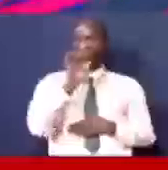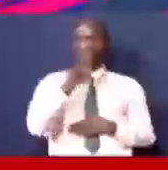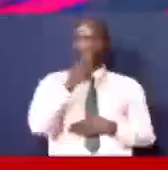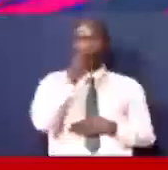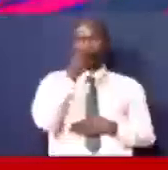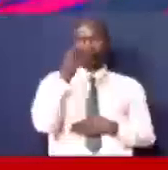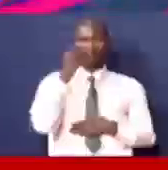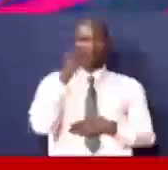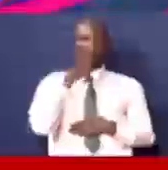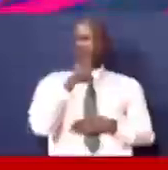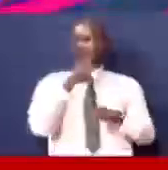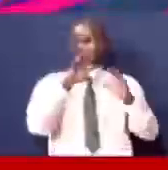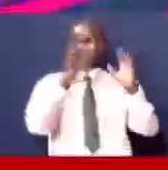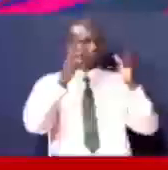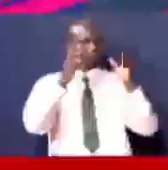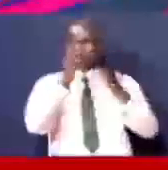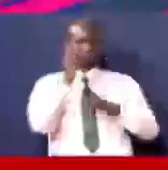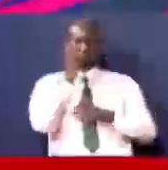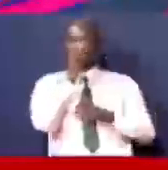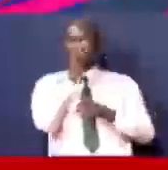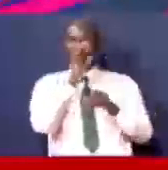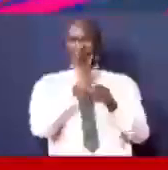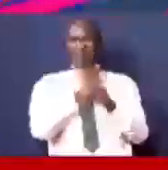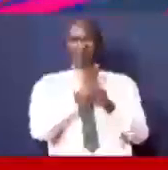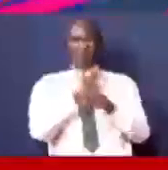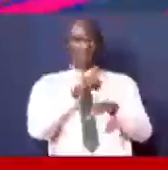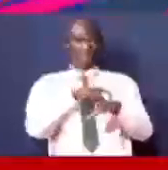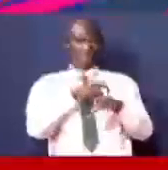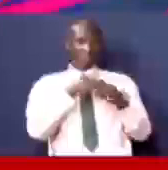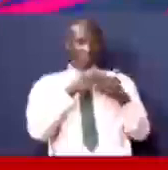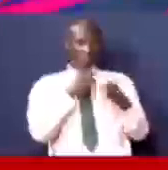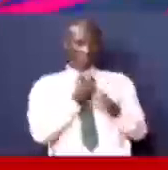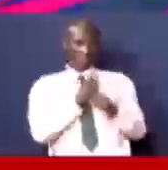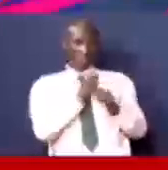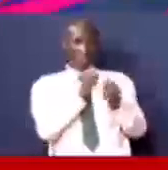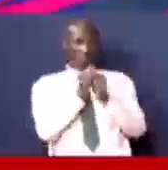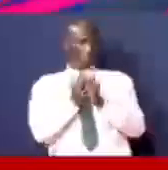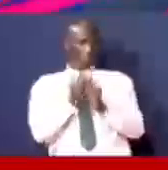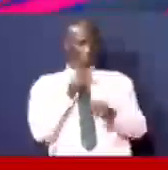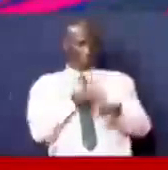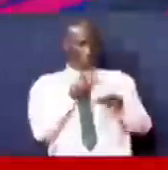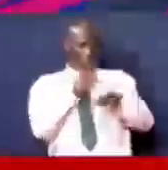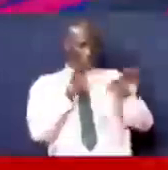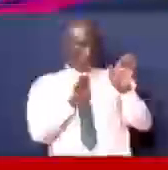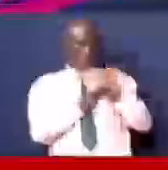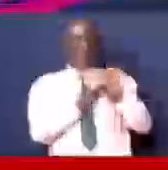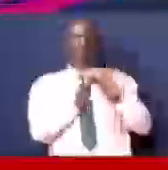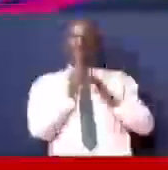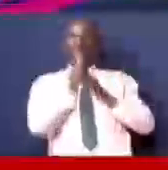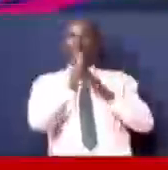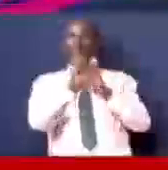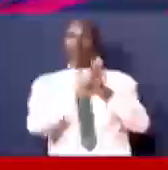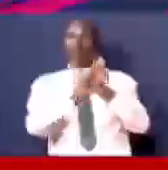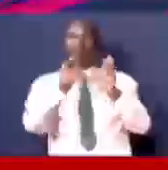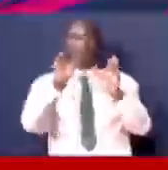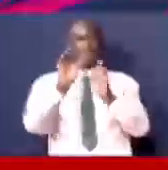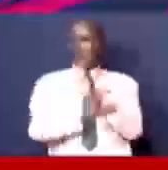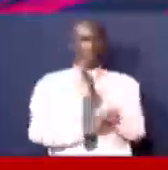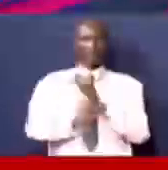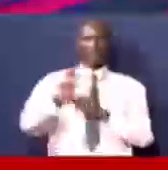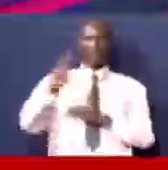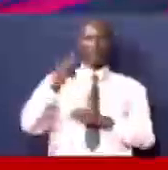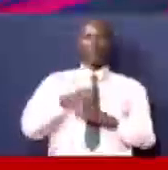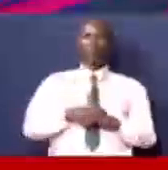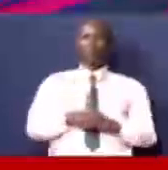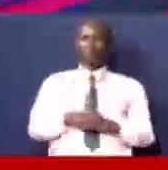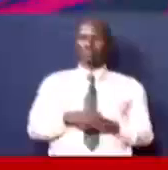wabikia kumukathi ya kibaki kabinane kala wa dhokoma na ke emonini wa kendini. Watongo iwa vandhi ya Kenya kabinane kwa